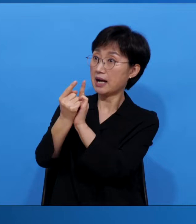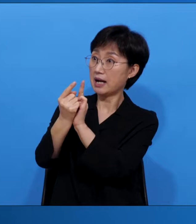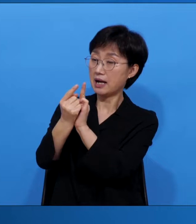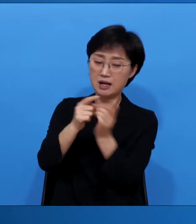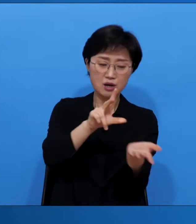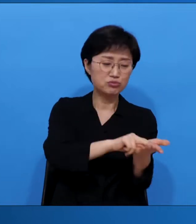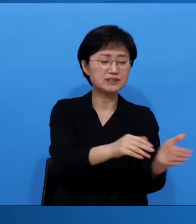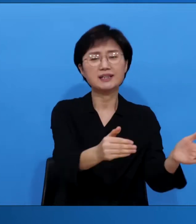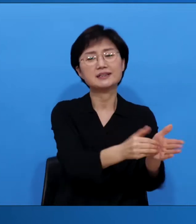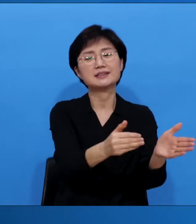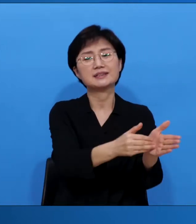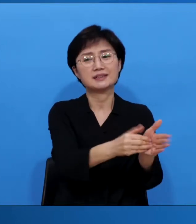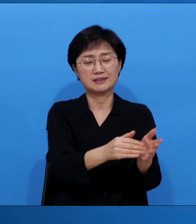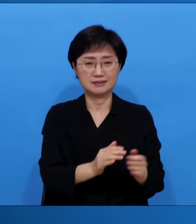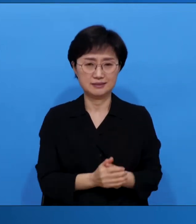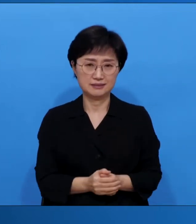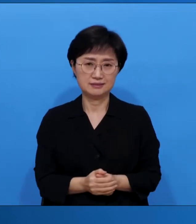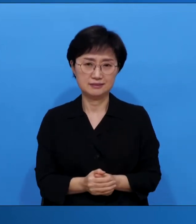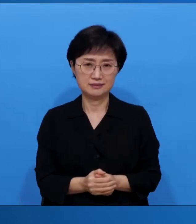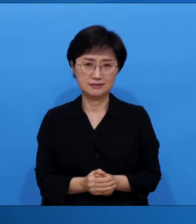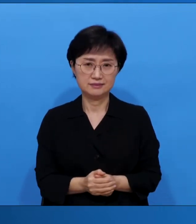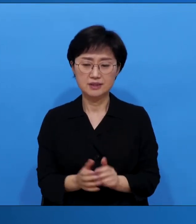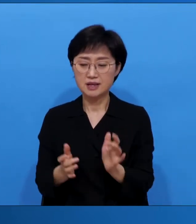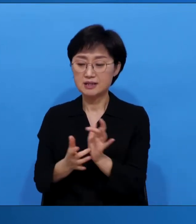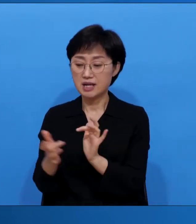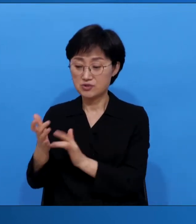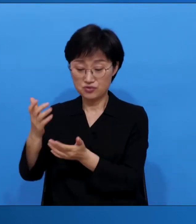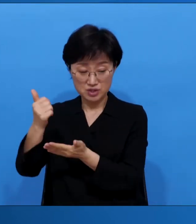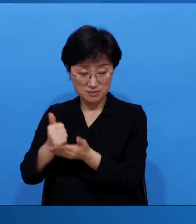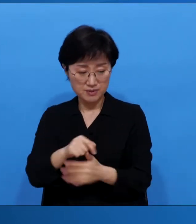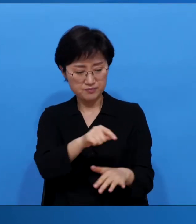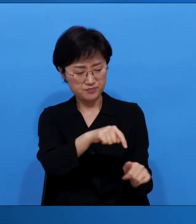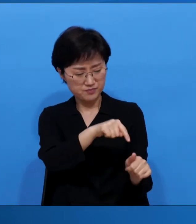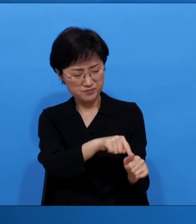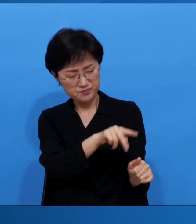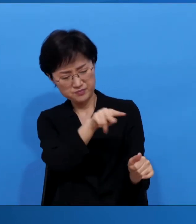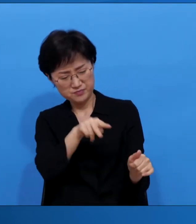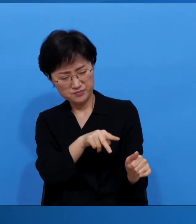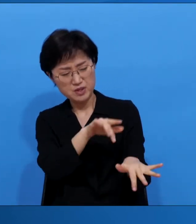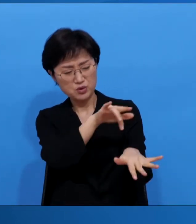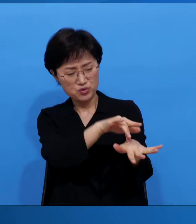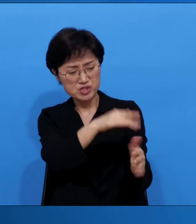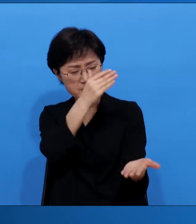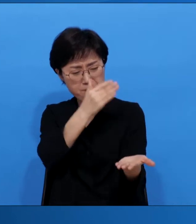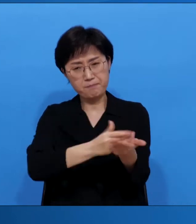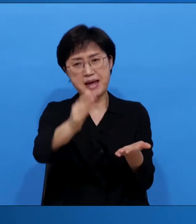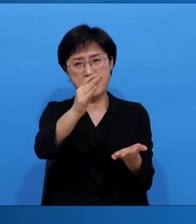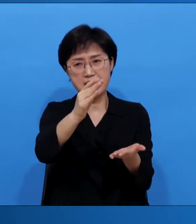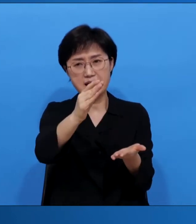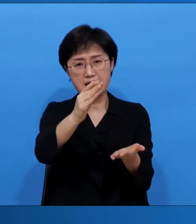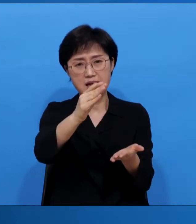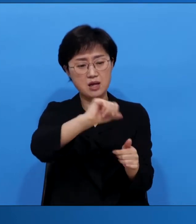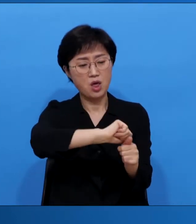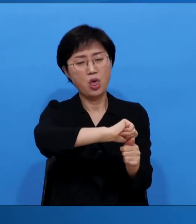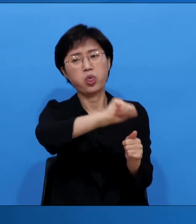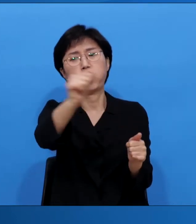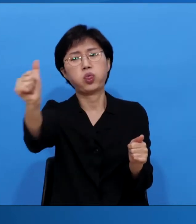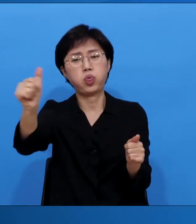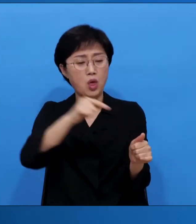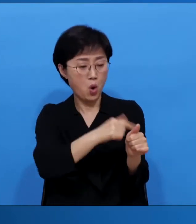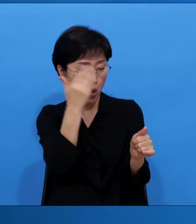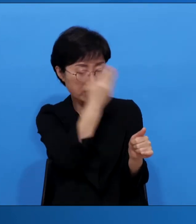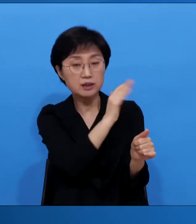단지 예수님께서 그 귀신을 쫓아내버린 거예요. However, we see that Jesus casts out that demon.